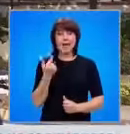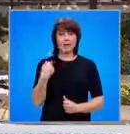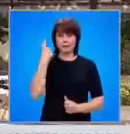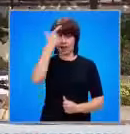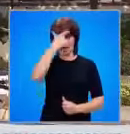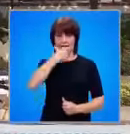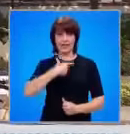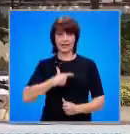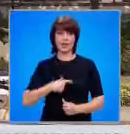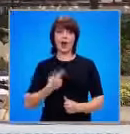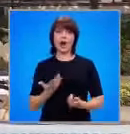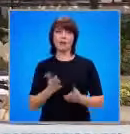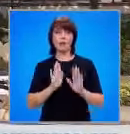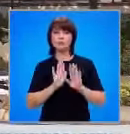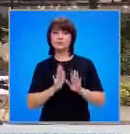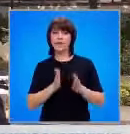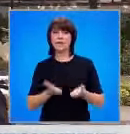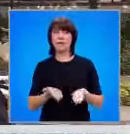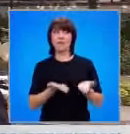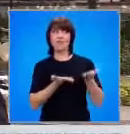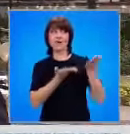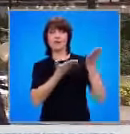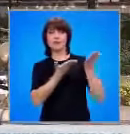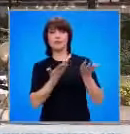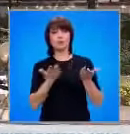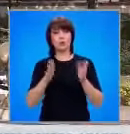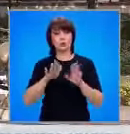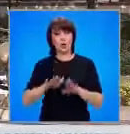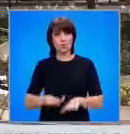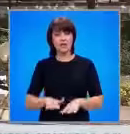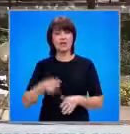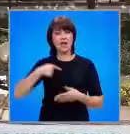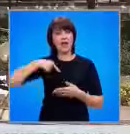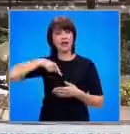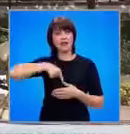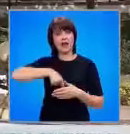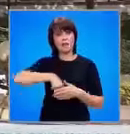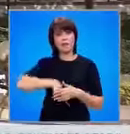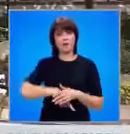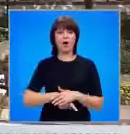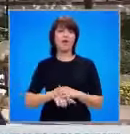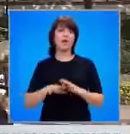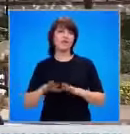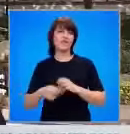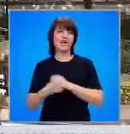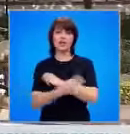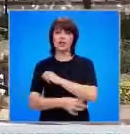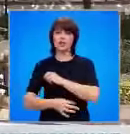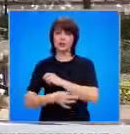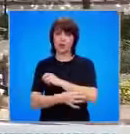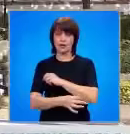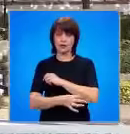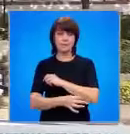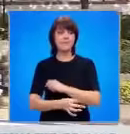нейно величество кралица Елизабет, оставили толкова дълбока и ярка следа в световната история, с